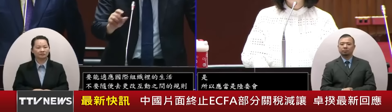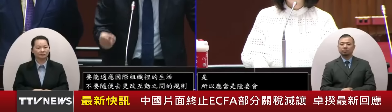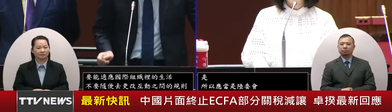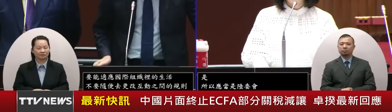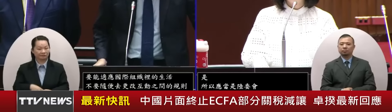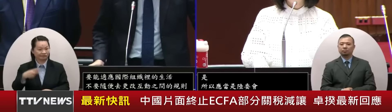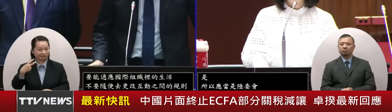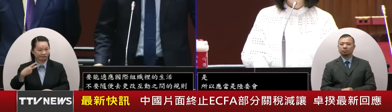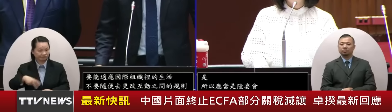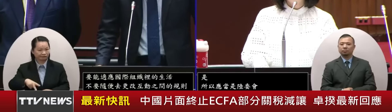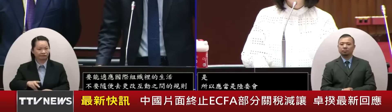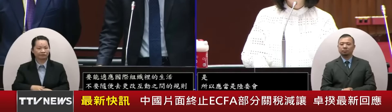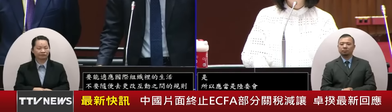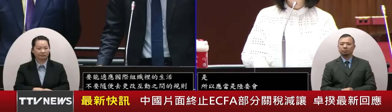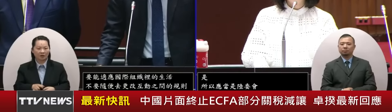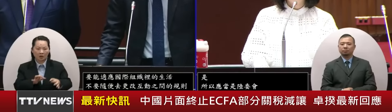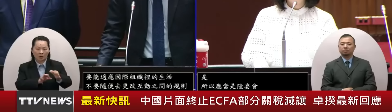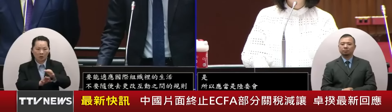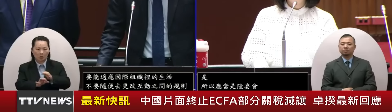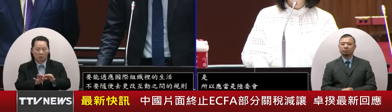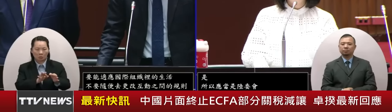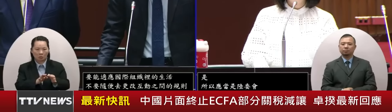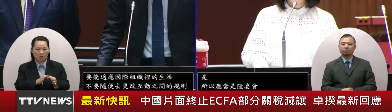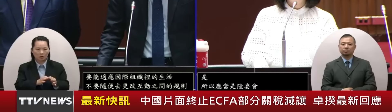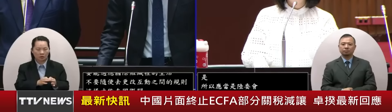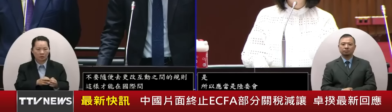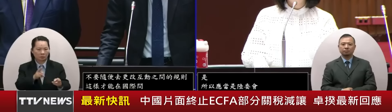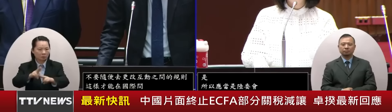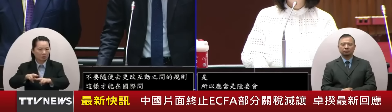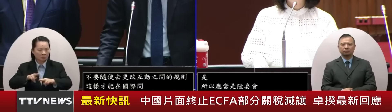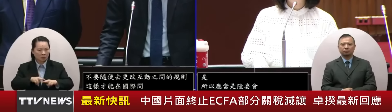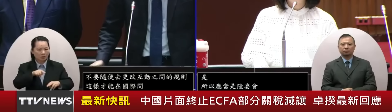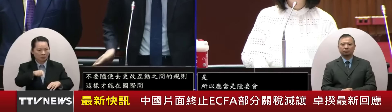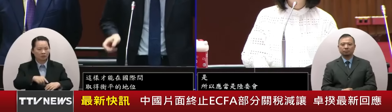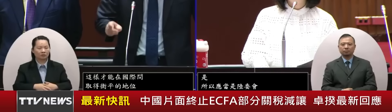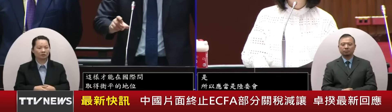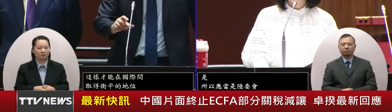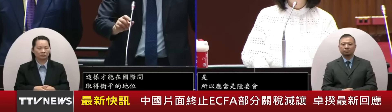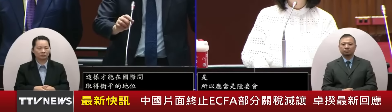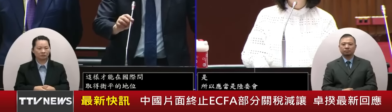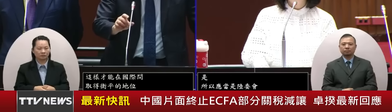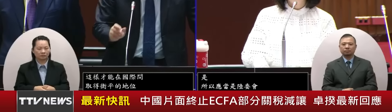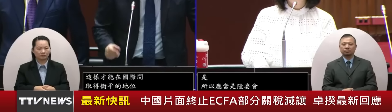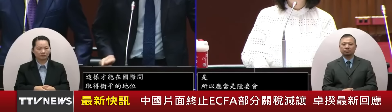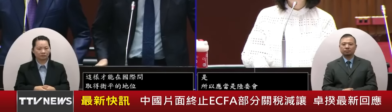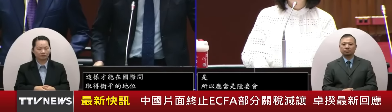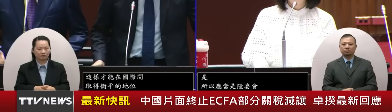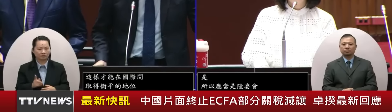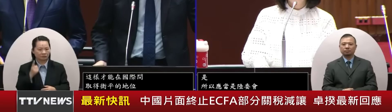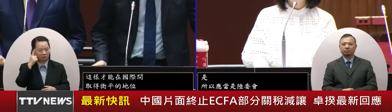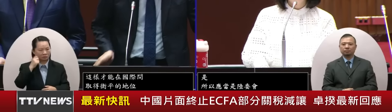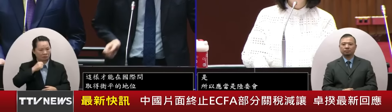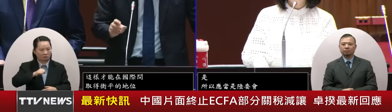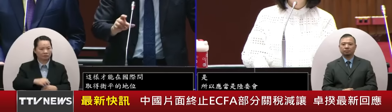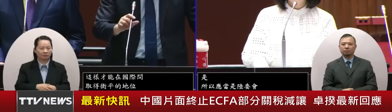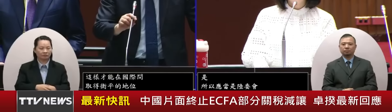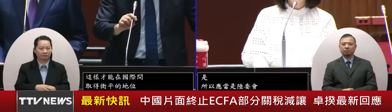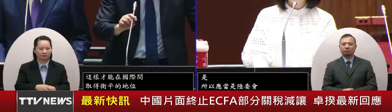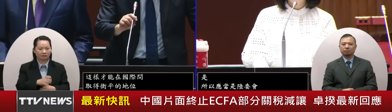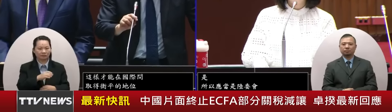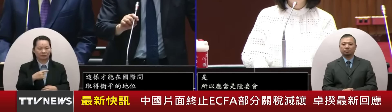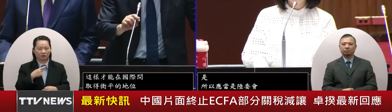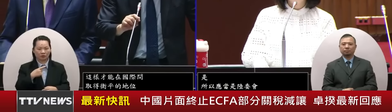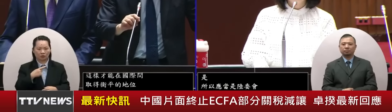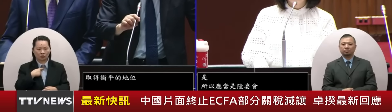再次以这个贸易制裁的理由违反ECFA 相关，说我们违